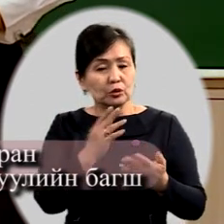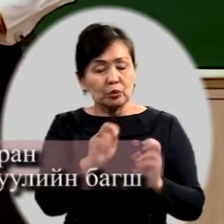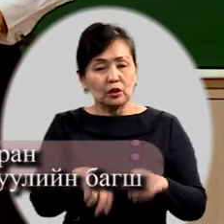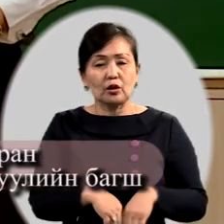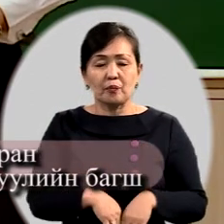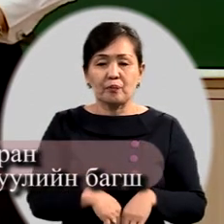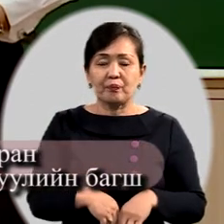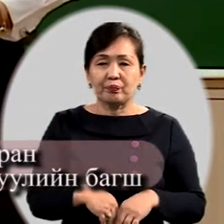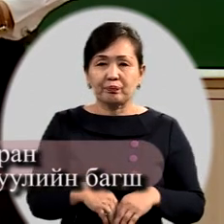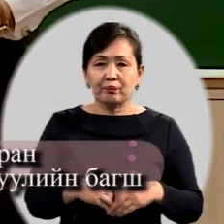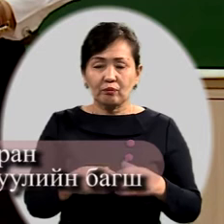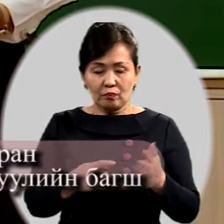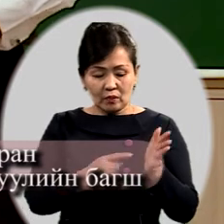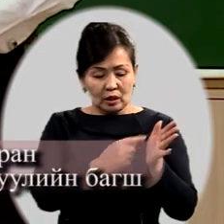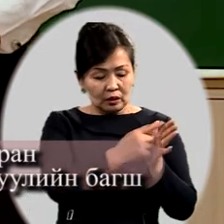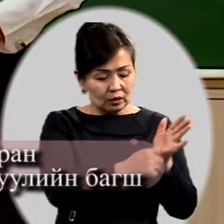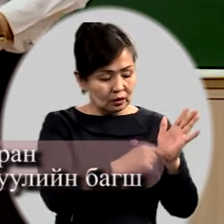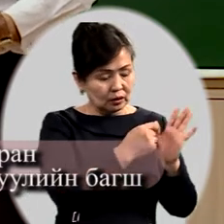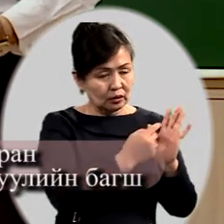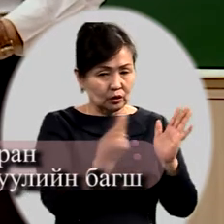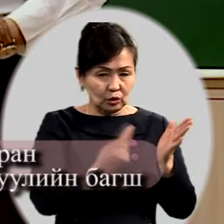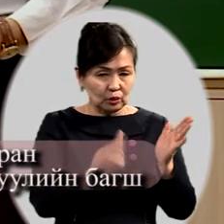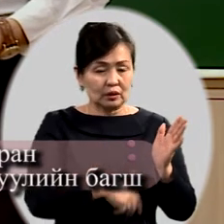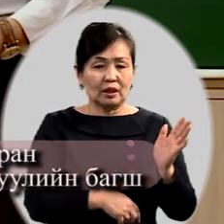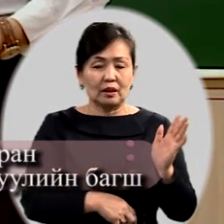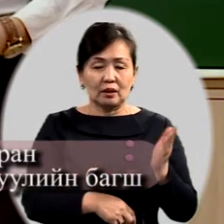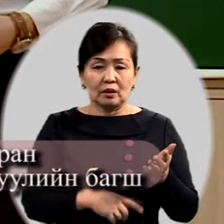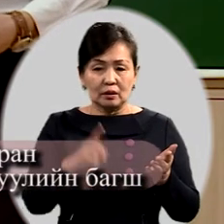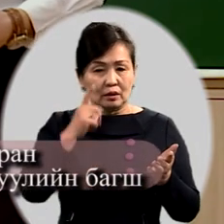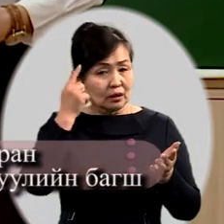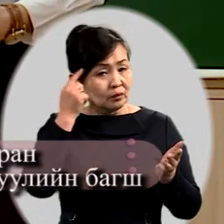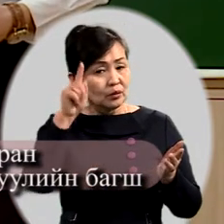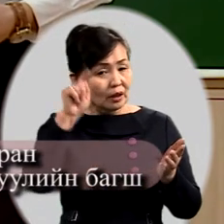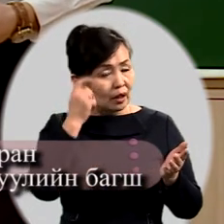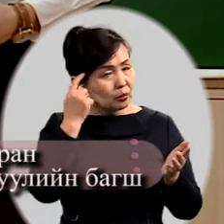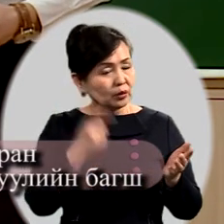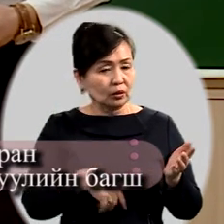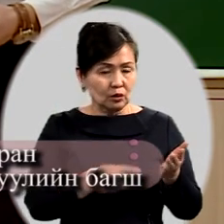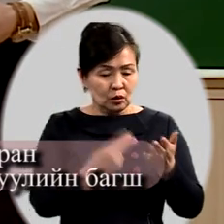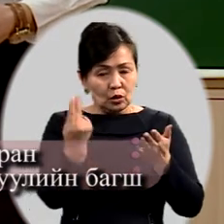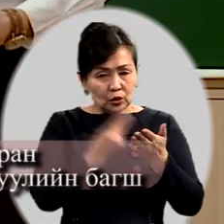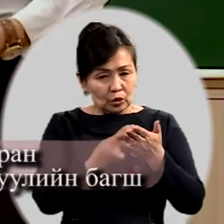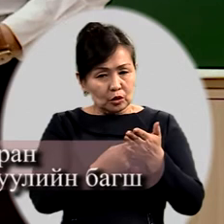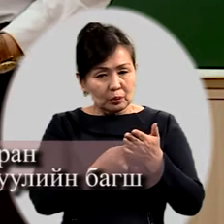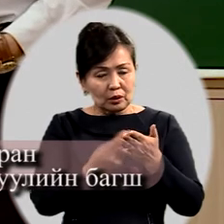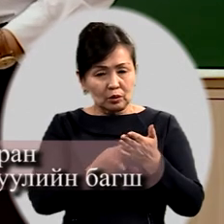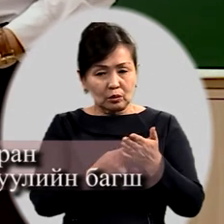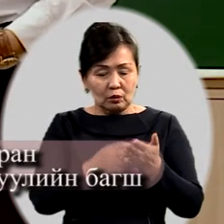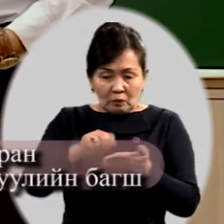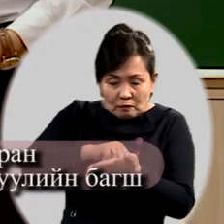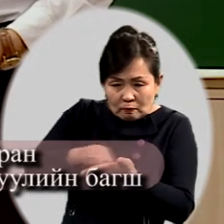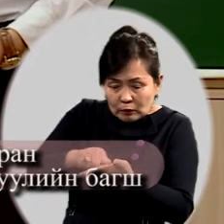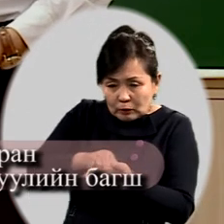Қағазға сурет сызу кезінде бір нәрсені ескергендерің дұрыс. Қағазға сурет сызу кезінде